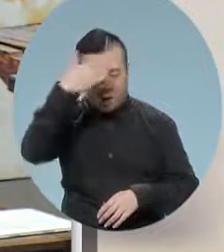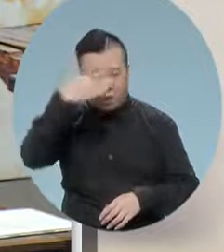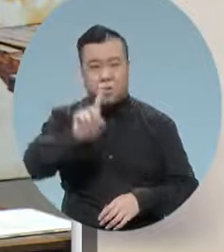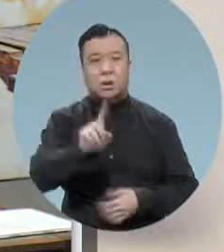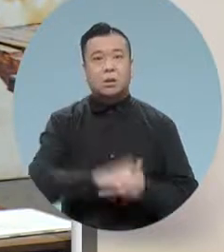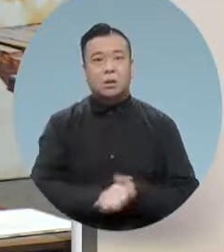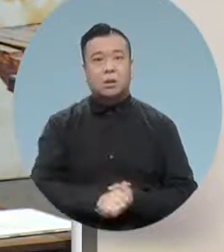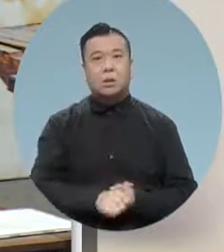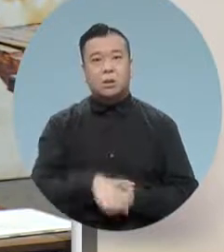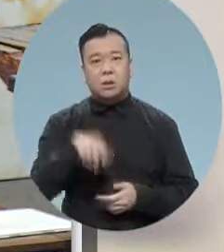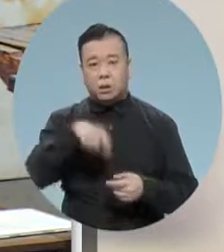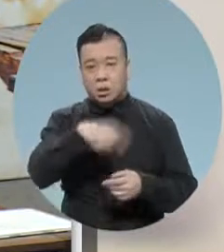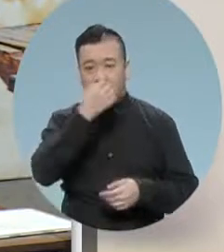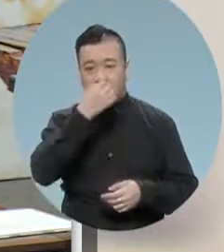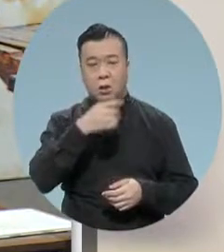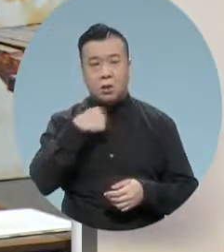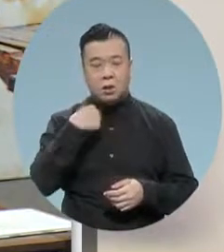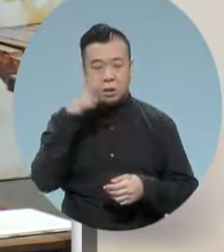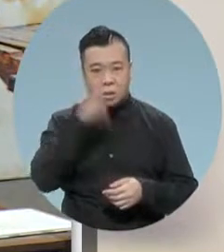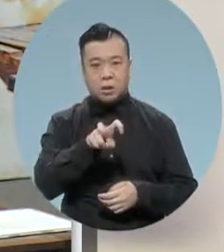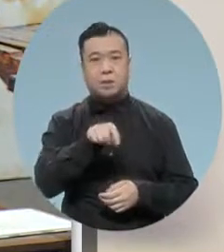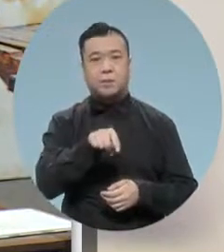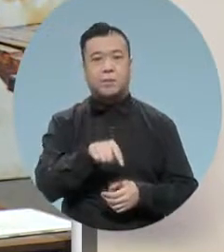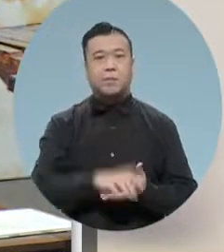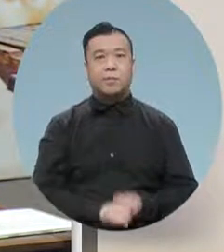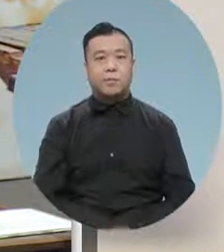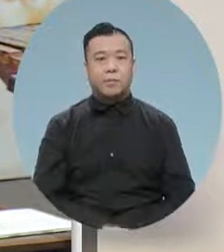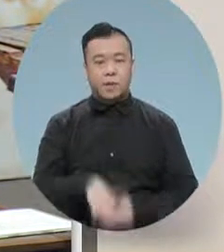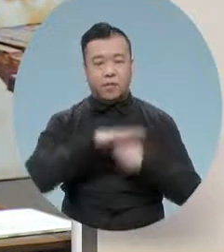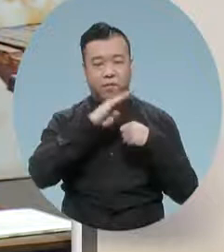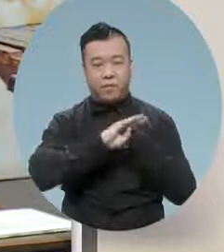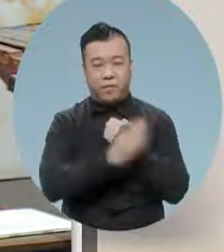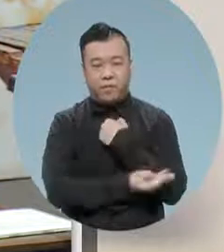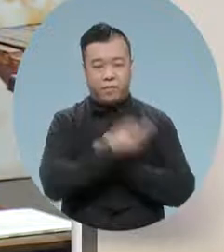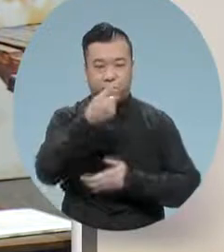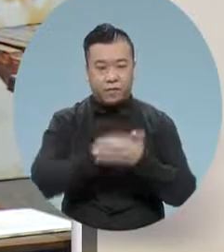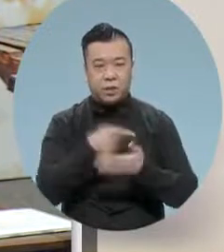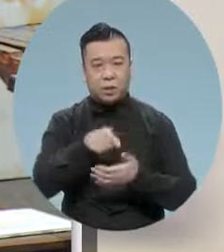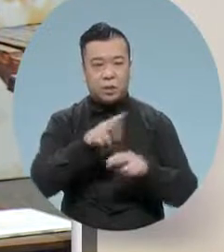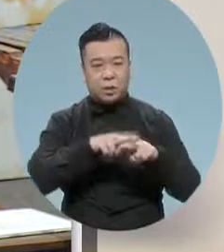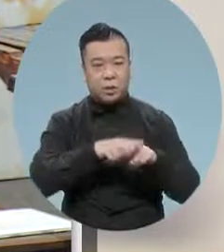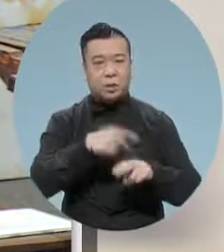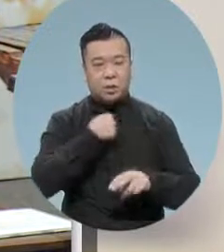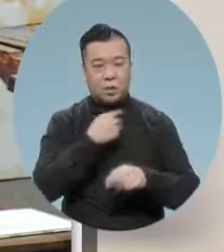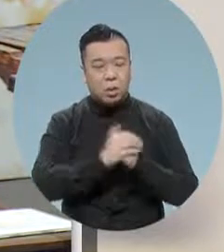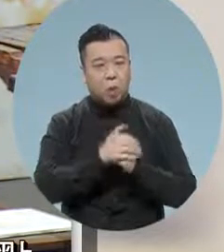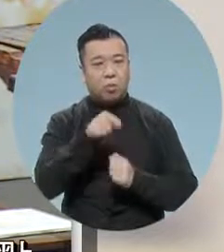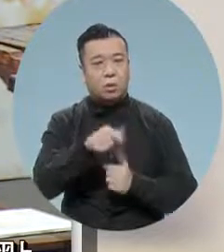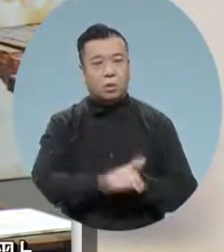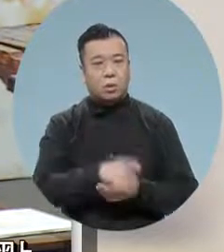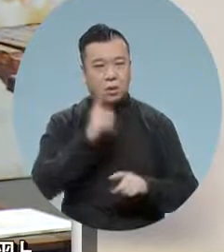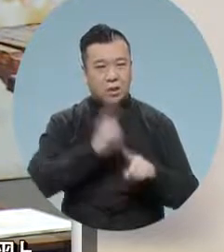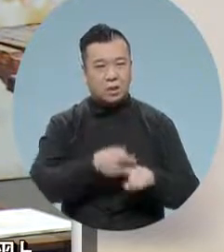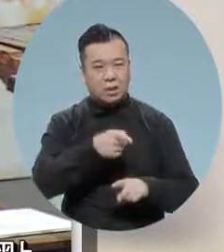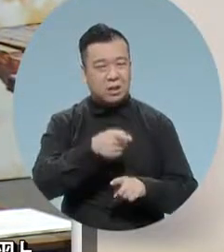于在香港所出现的对于那个法制的完善，特别是在国家层面的法制完善呢，其实